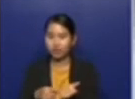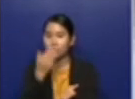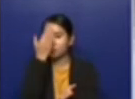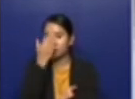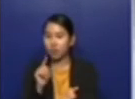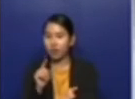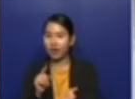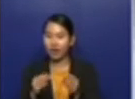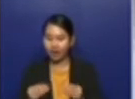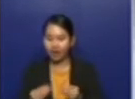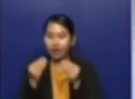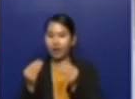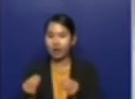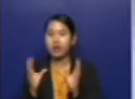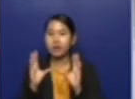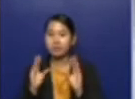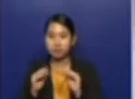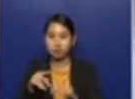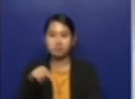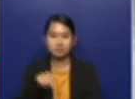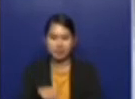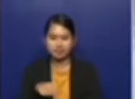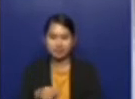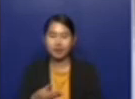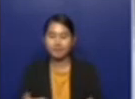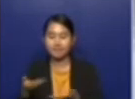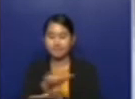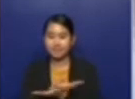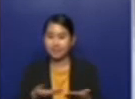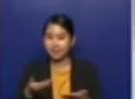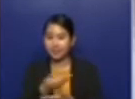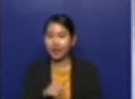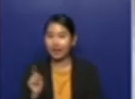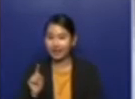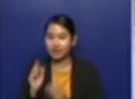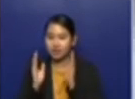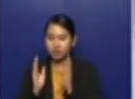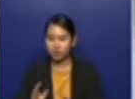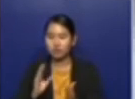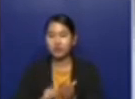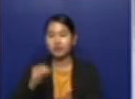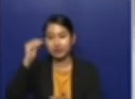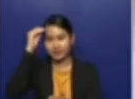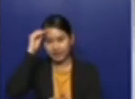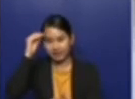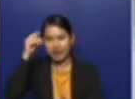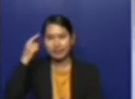แห่งนี้ได้พิจารณาความคิดเห็นของนิสิตนักศึกษาและเยาวชน